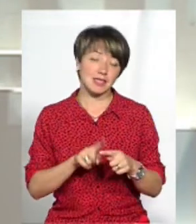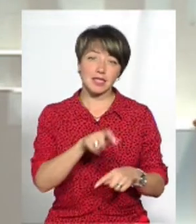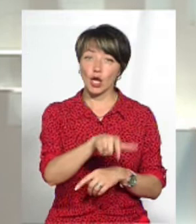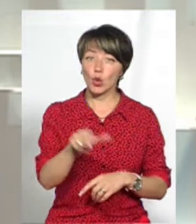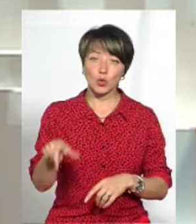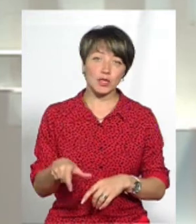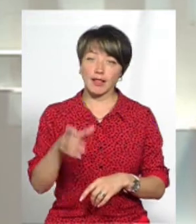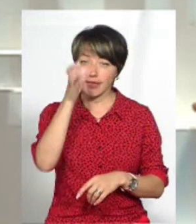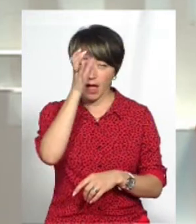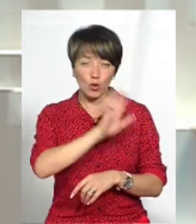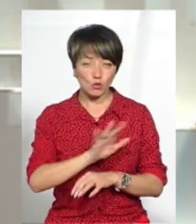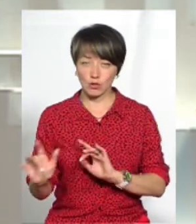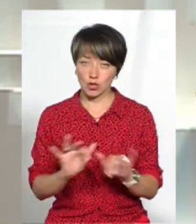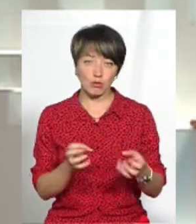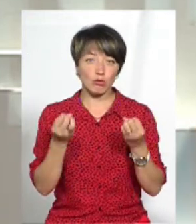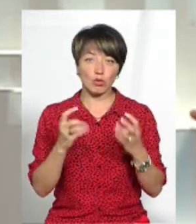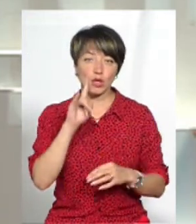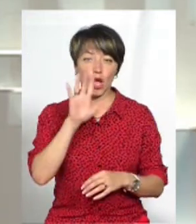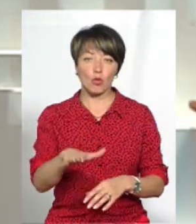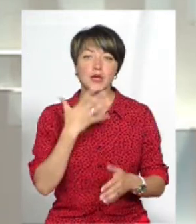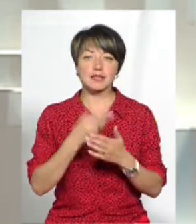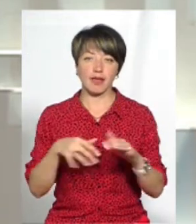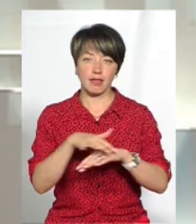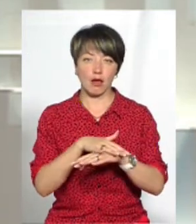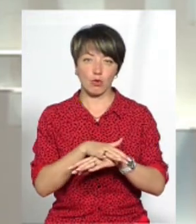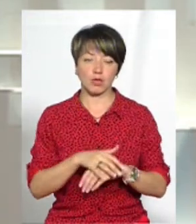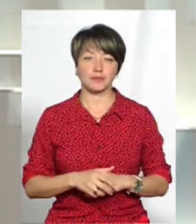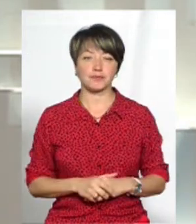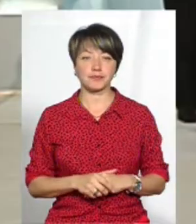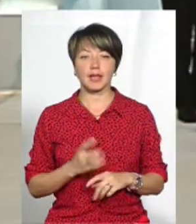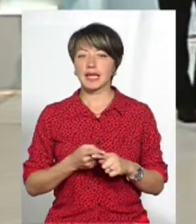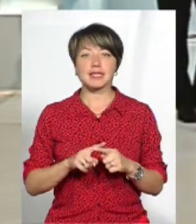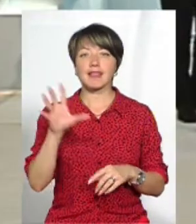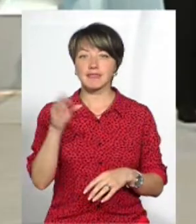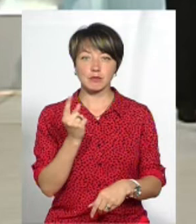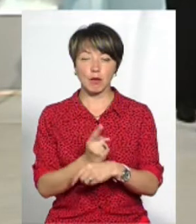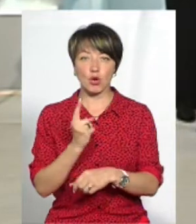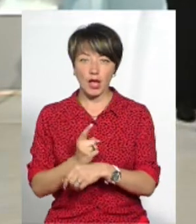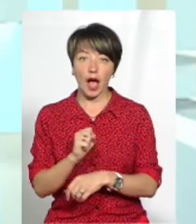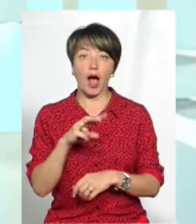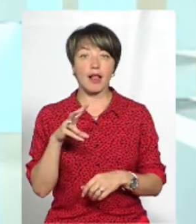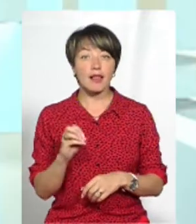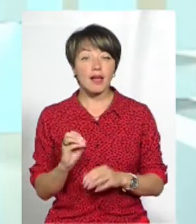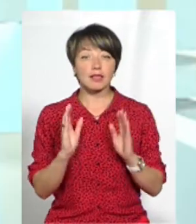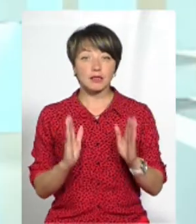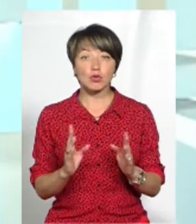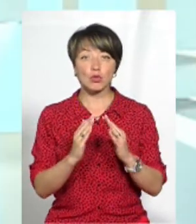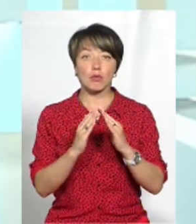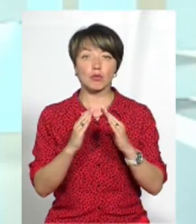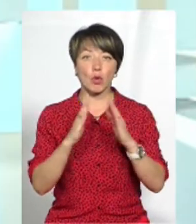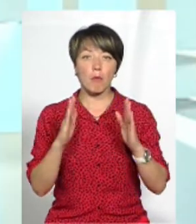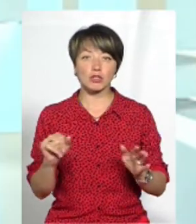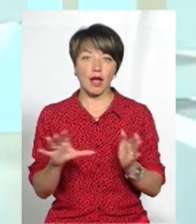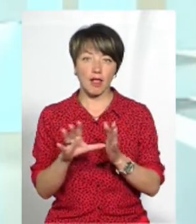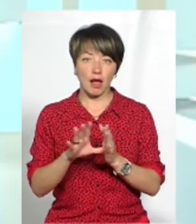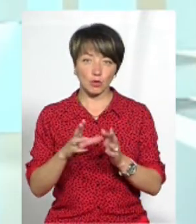люди нерозумно діють, вони просто не люблять свій народ. Ну, це не всім людям забороняється, а лише тим, хто хоче домашню